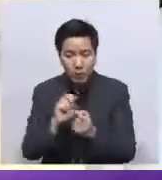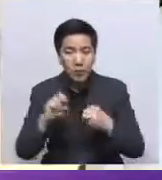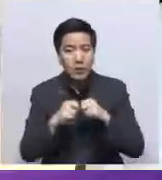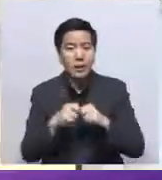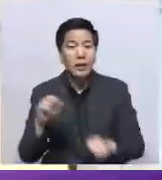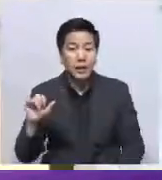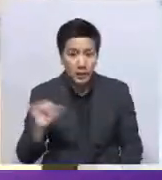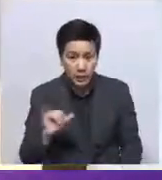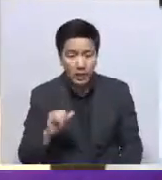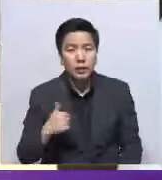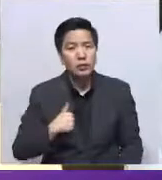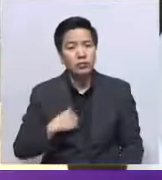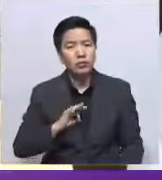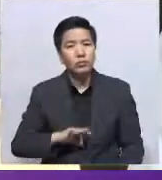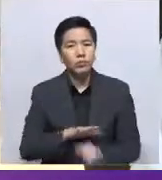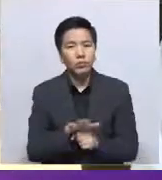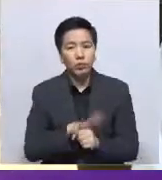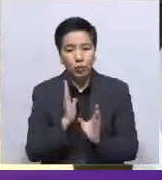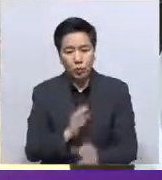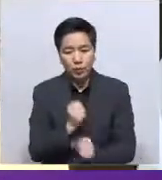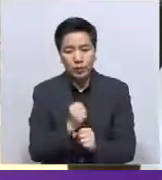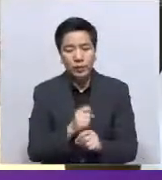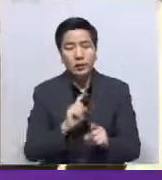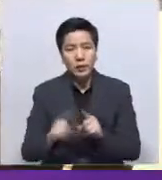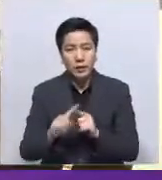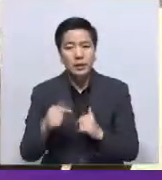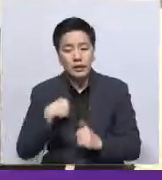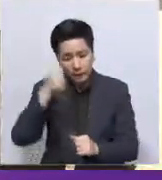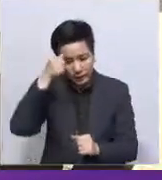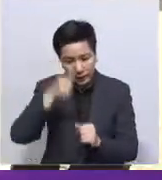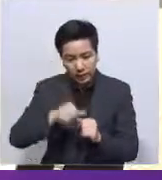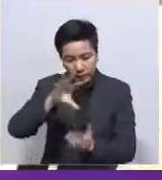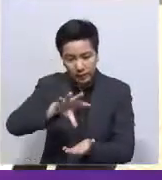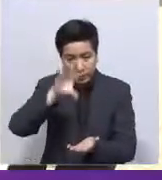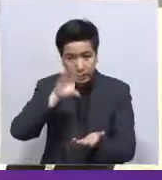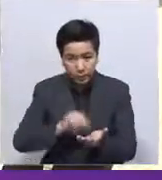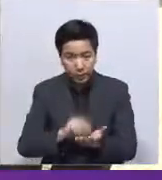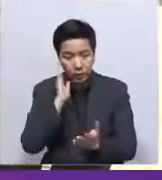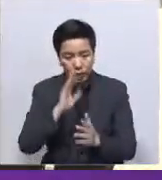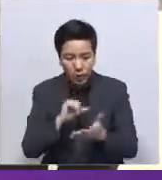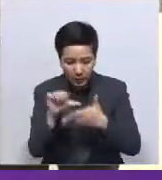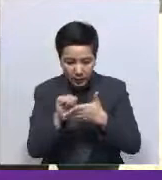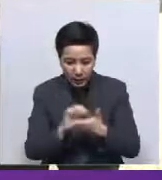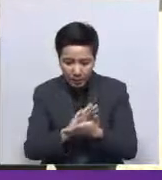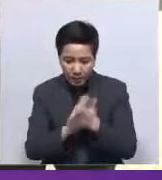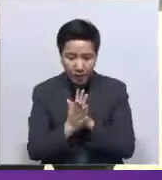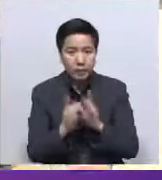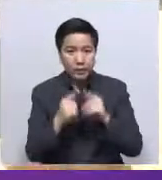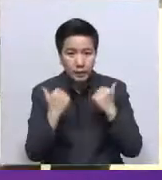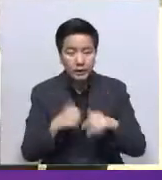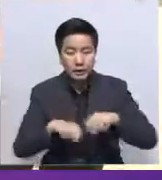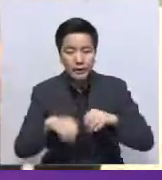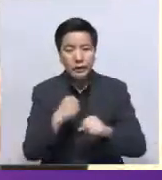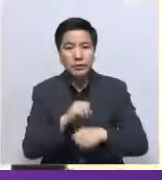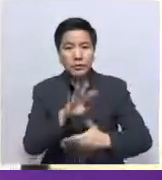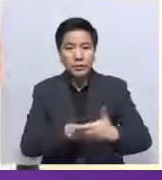ใดๆนะคะแล้วก็พอใจในการปฏิบัติงานของเจ้าหน้าที่แล้วก็จะถอดบทเรียนในปีนี้นำไปปรับปรุงและพัฒนาเพื่อ